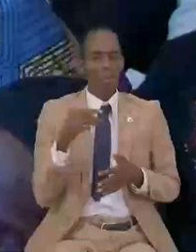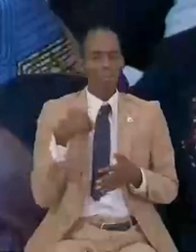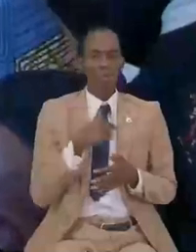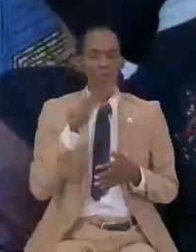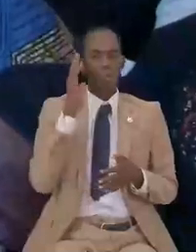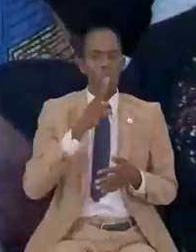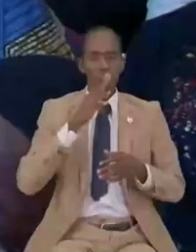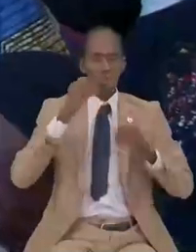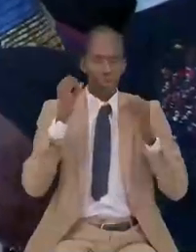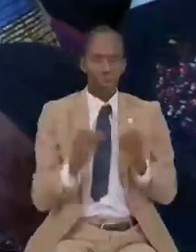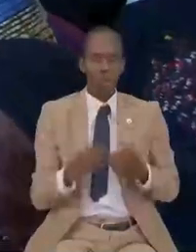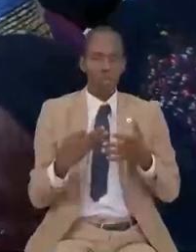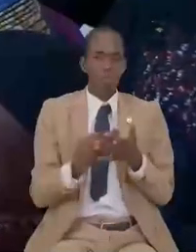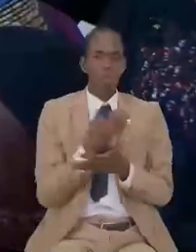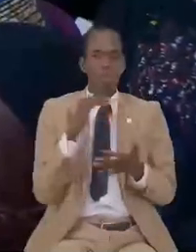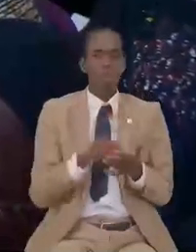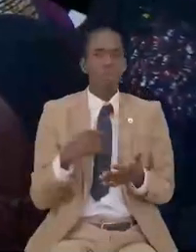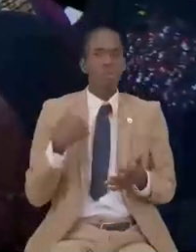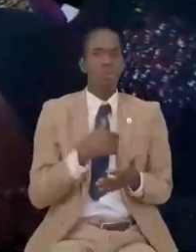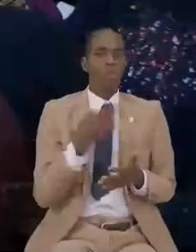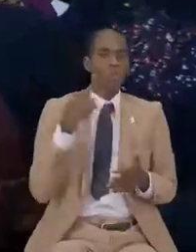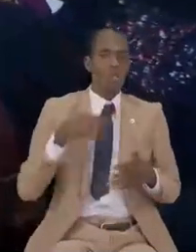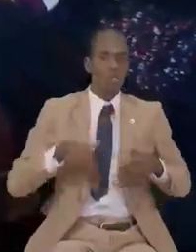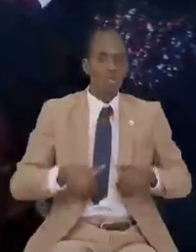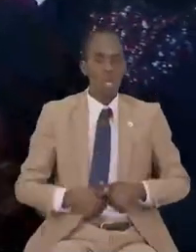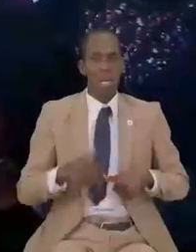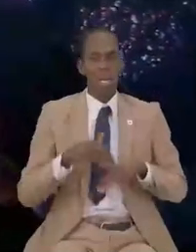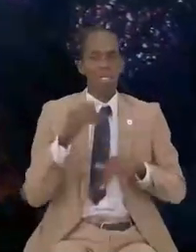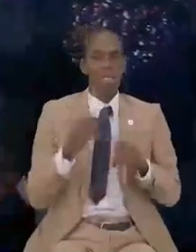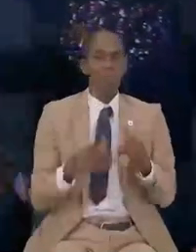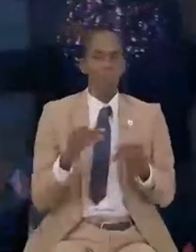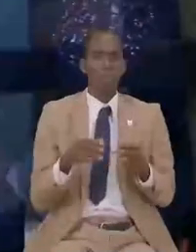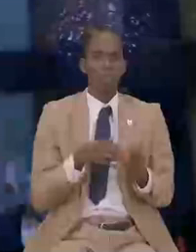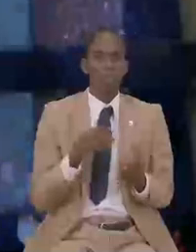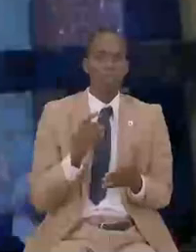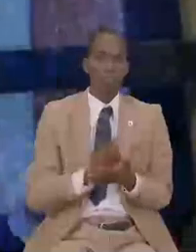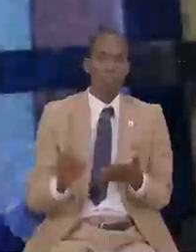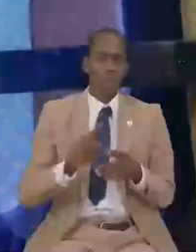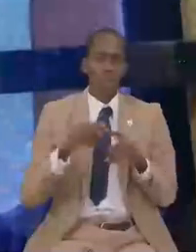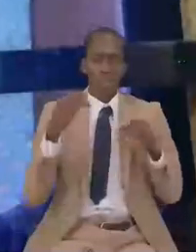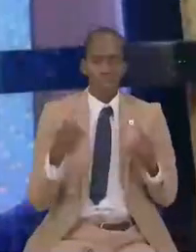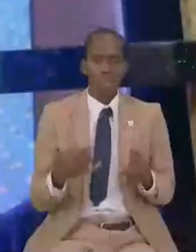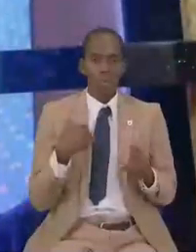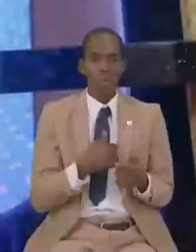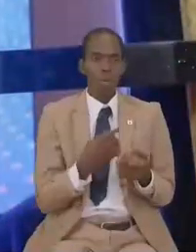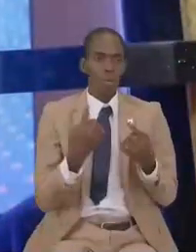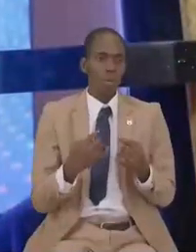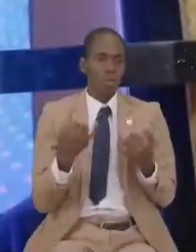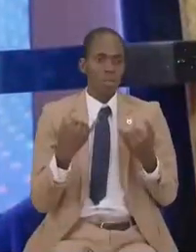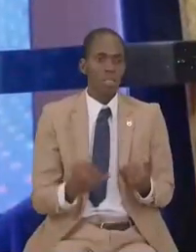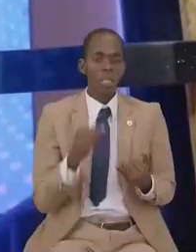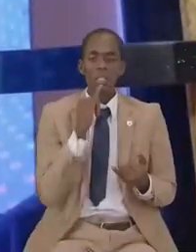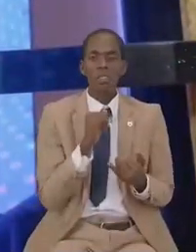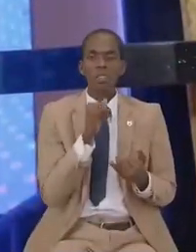rafraîchi. On était fatigué au cours de la semaine, mais maintenant, on vient ce jour. Ce n'est pas le jour de continuer de